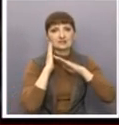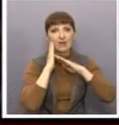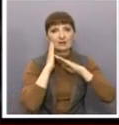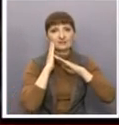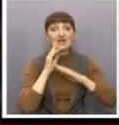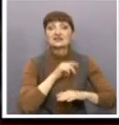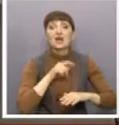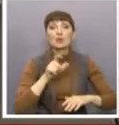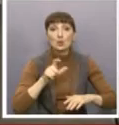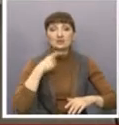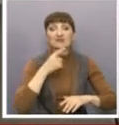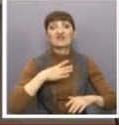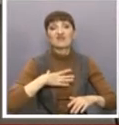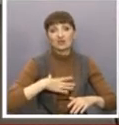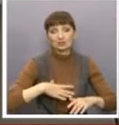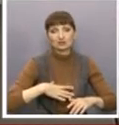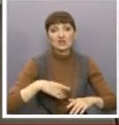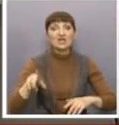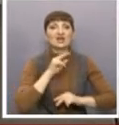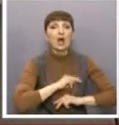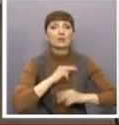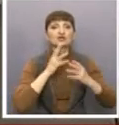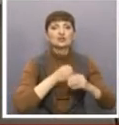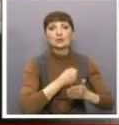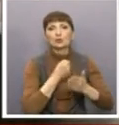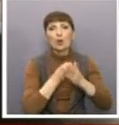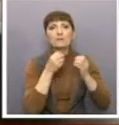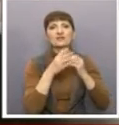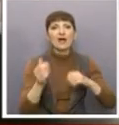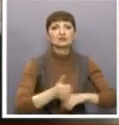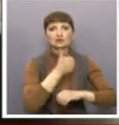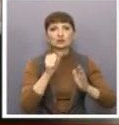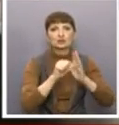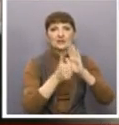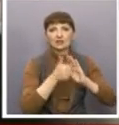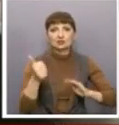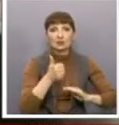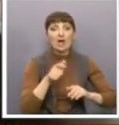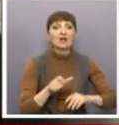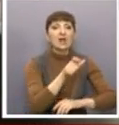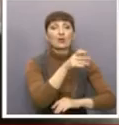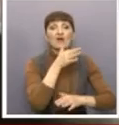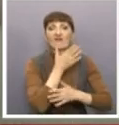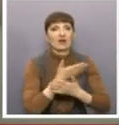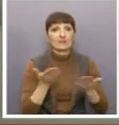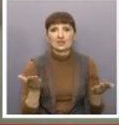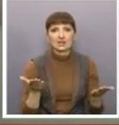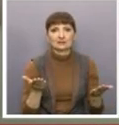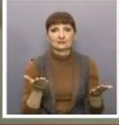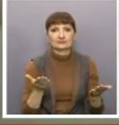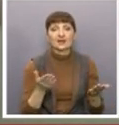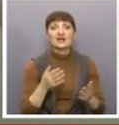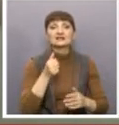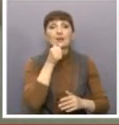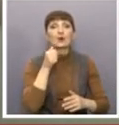говорят сами трудоголики вынужденная мера их рабочий день длится по 15 16 часов поэтому на дорогу попросту не остается времени к слову